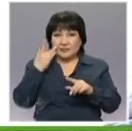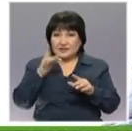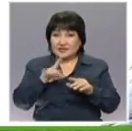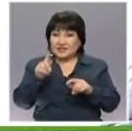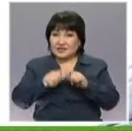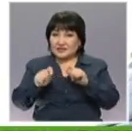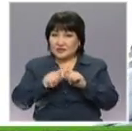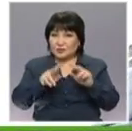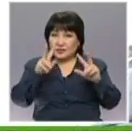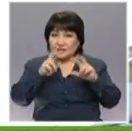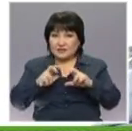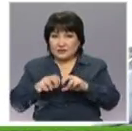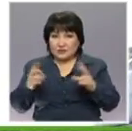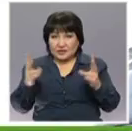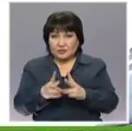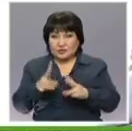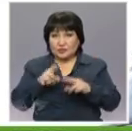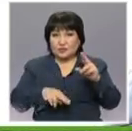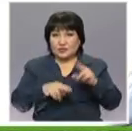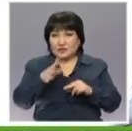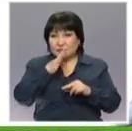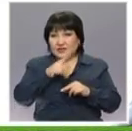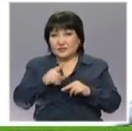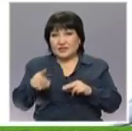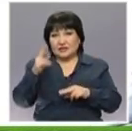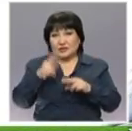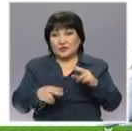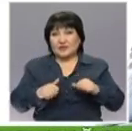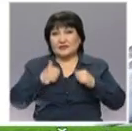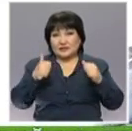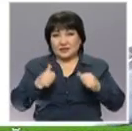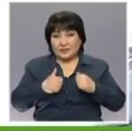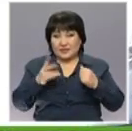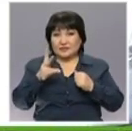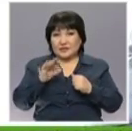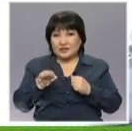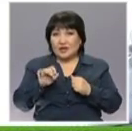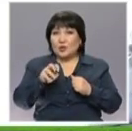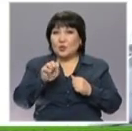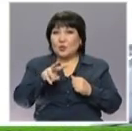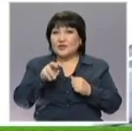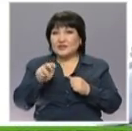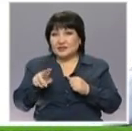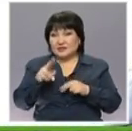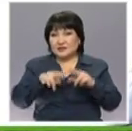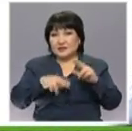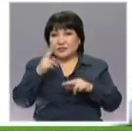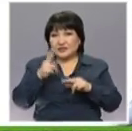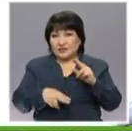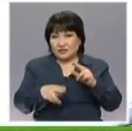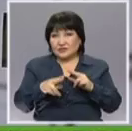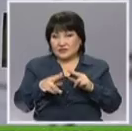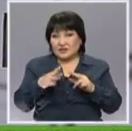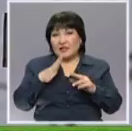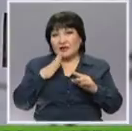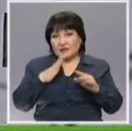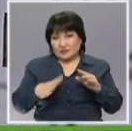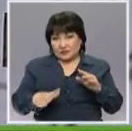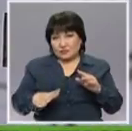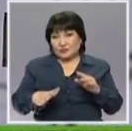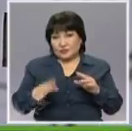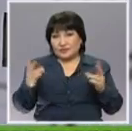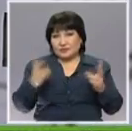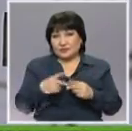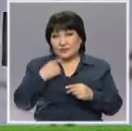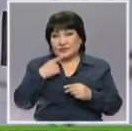Біз құрылысты келісілген мерзімде аяқтауға тырысамыз. Және үлескерлерге кешен салынып біткенше төзімділік таныта тұруын ескертеміз.